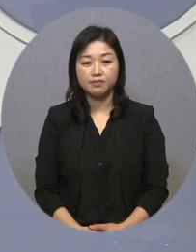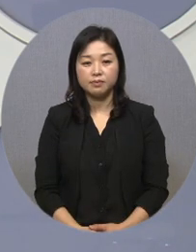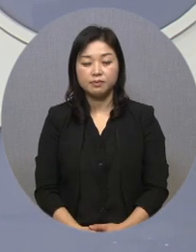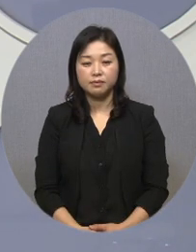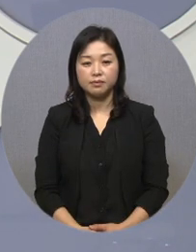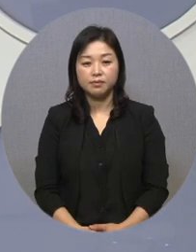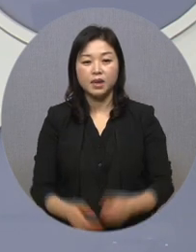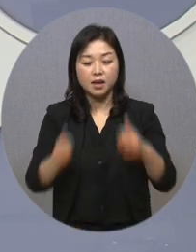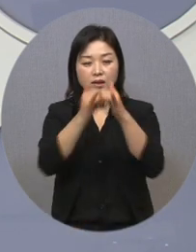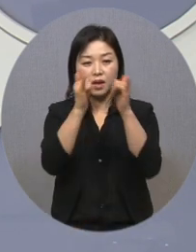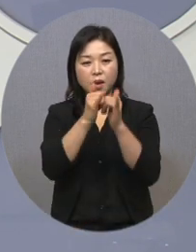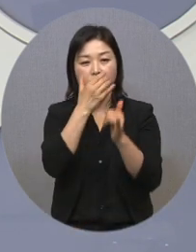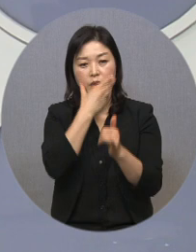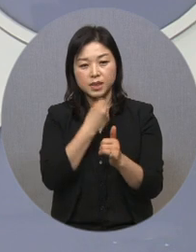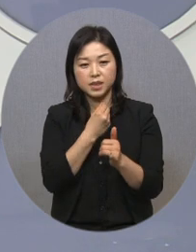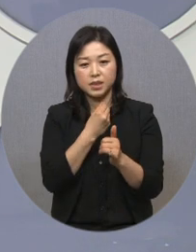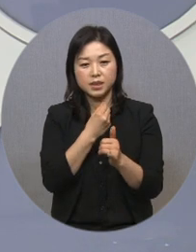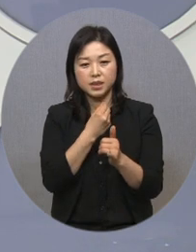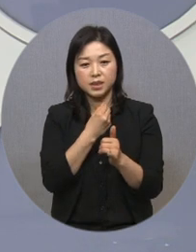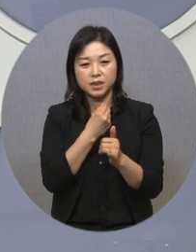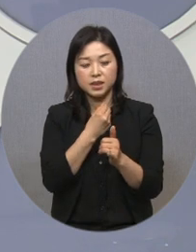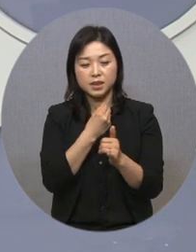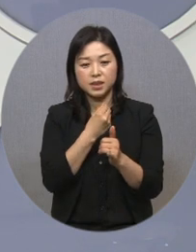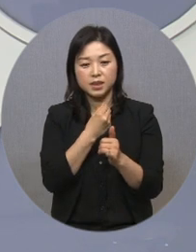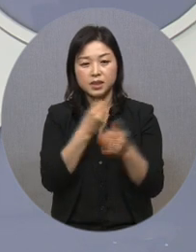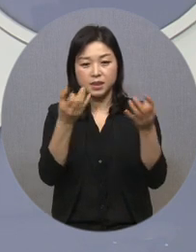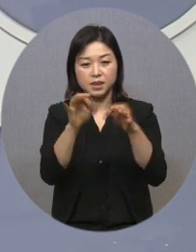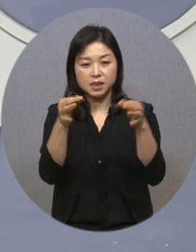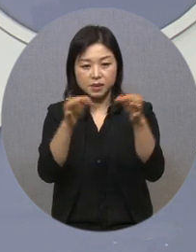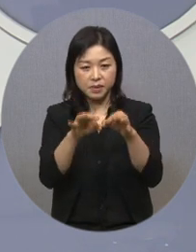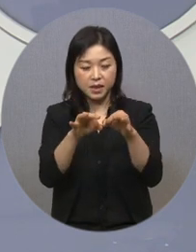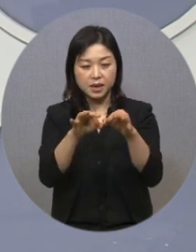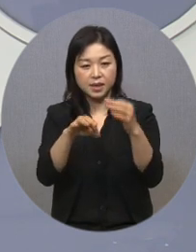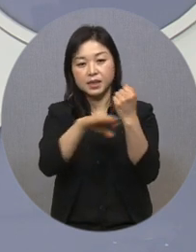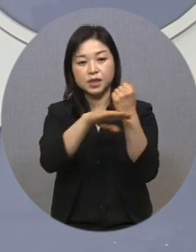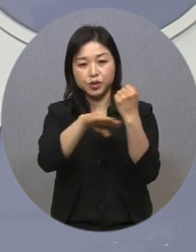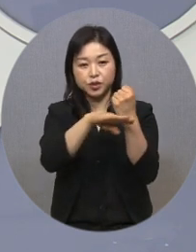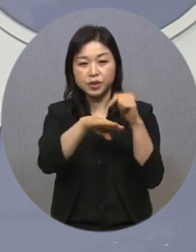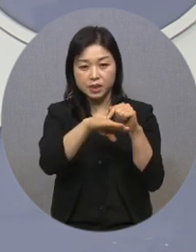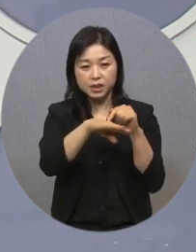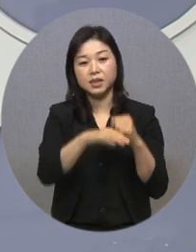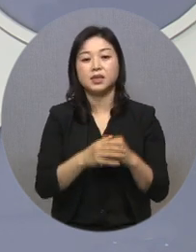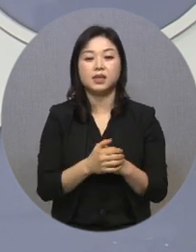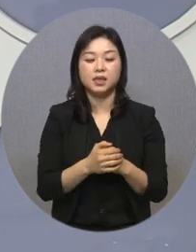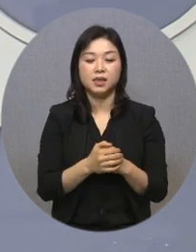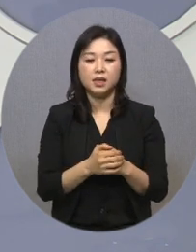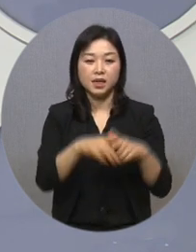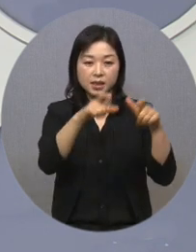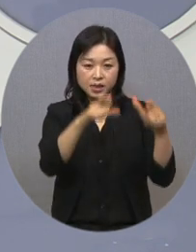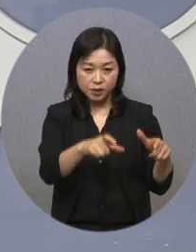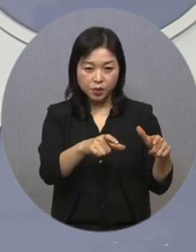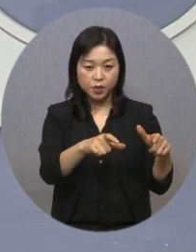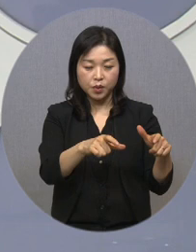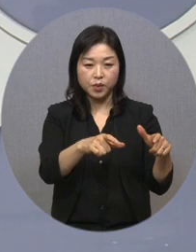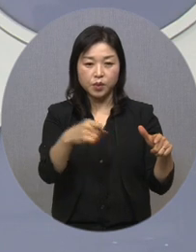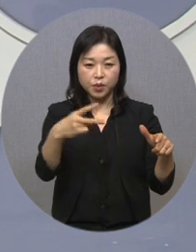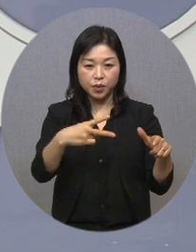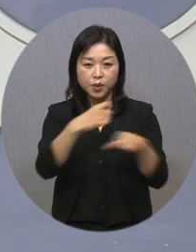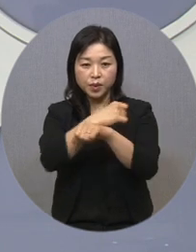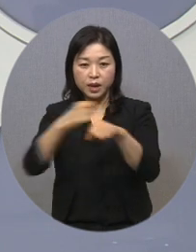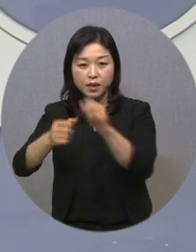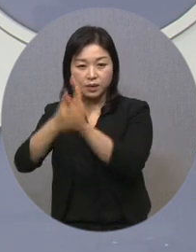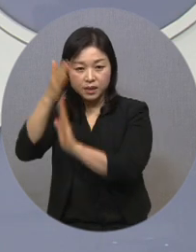사회복지 저기 복지기금의 기준이 기초자치단체와 광역시,